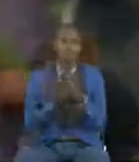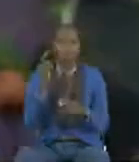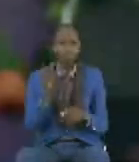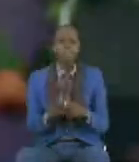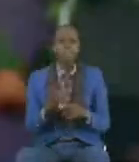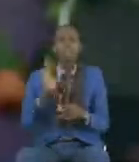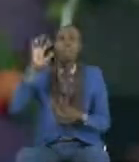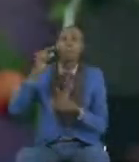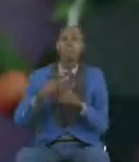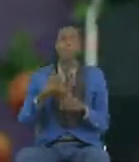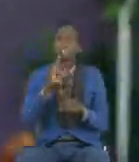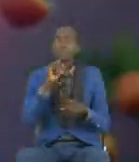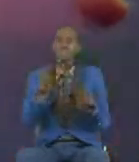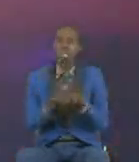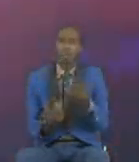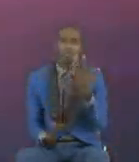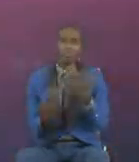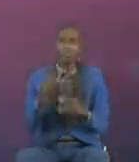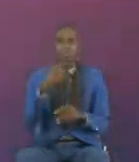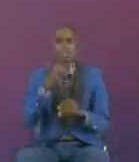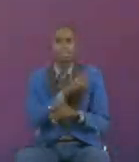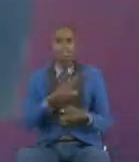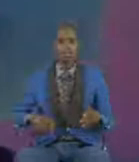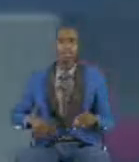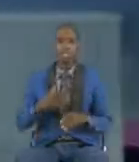feu, dit l'Éternel.